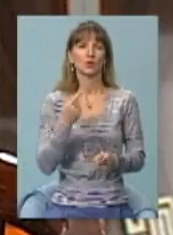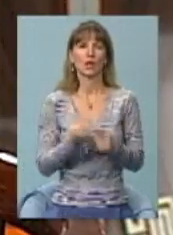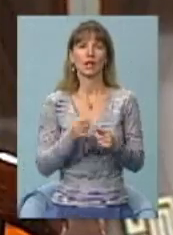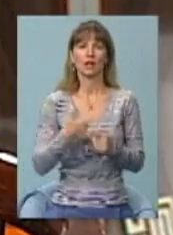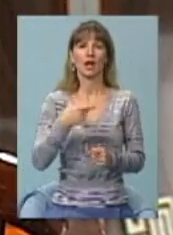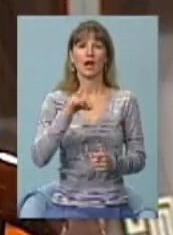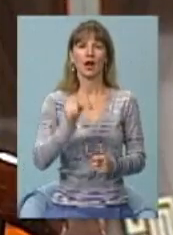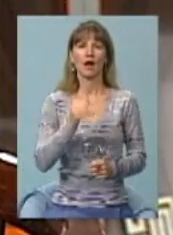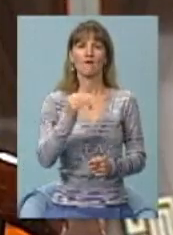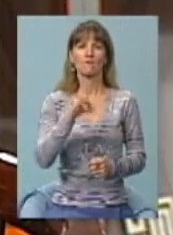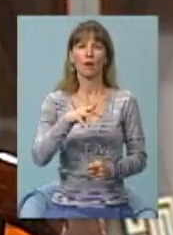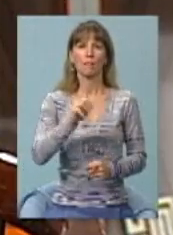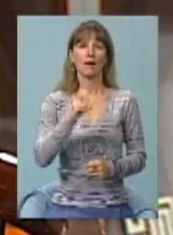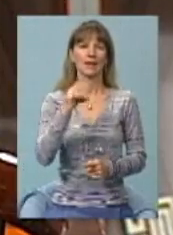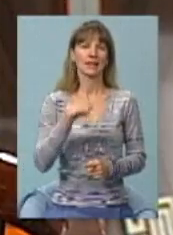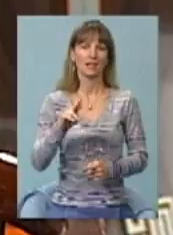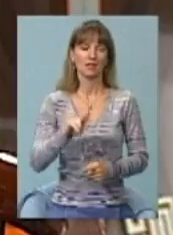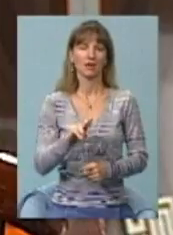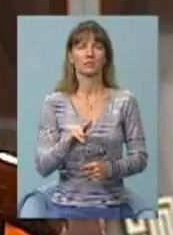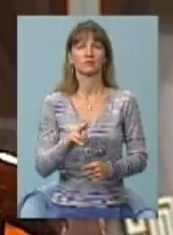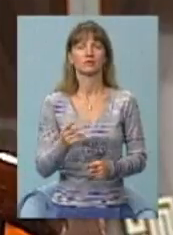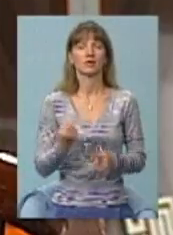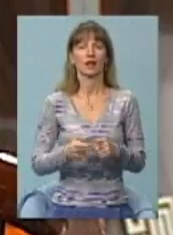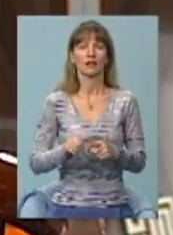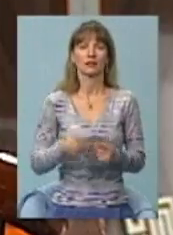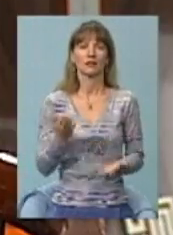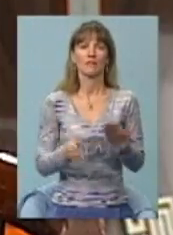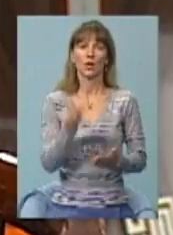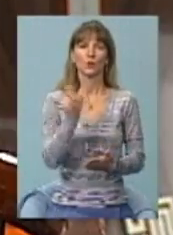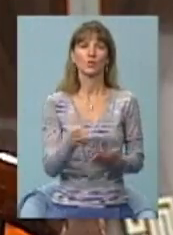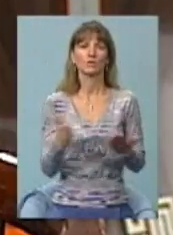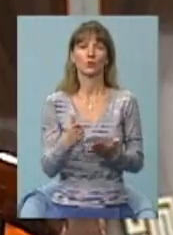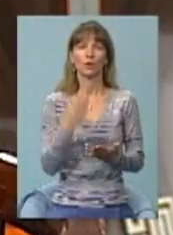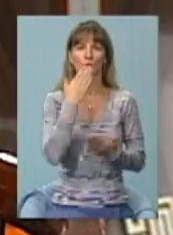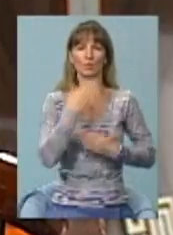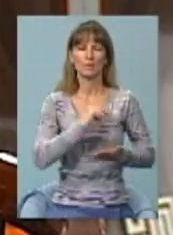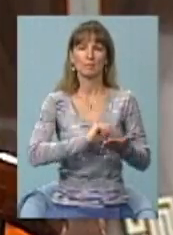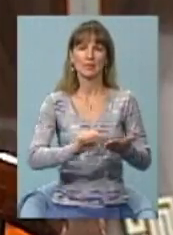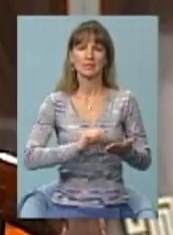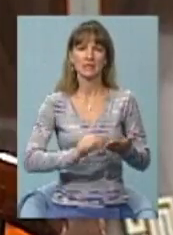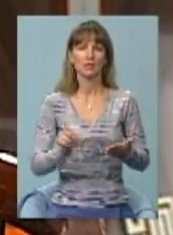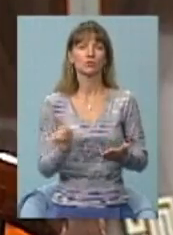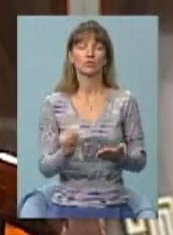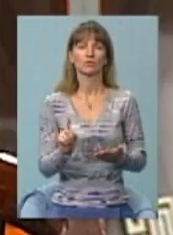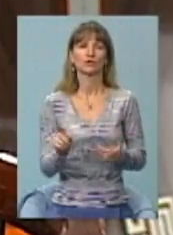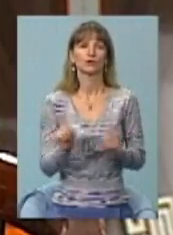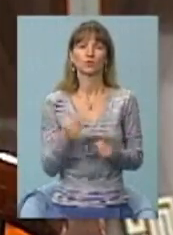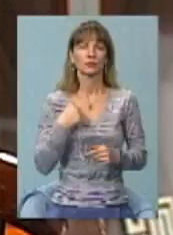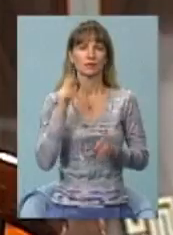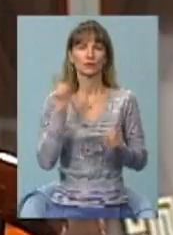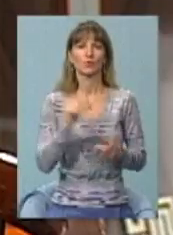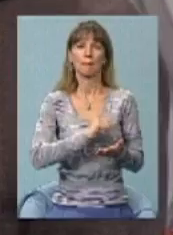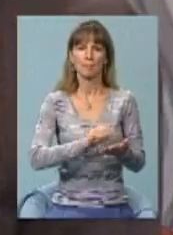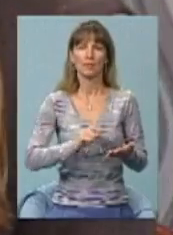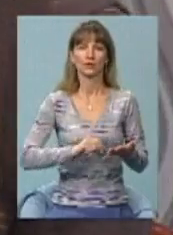графоманія? Це, напевно, коли людина пише щось, я не знаю, що, але щось